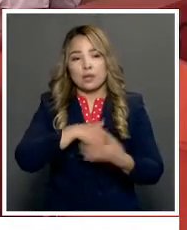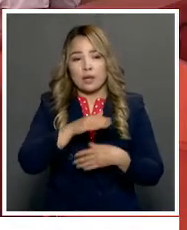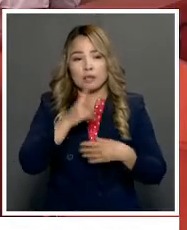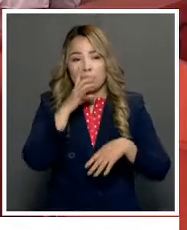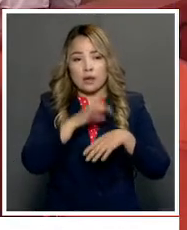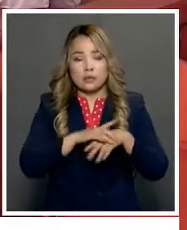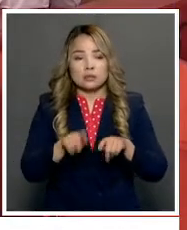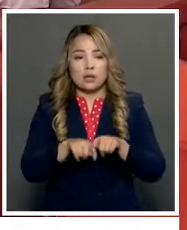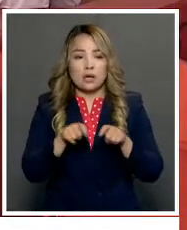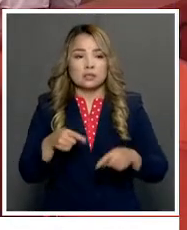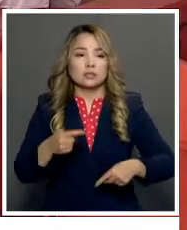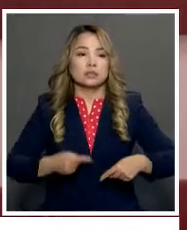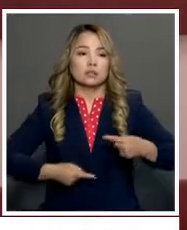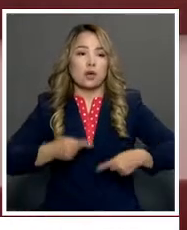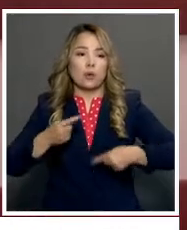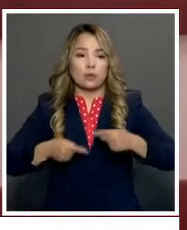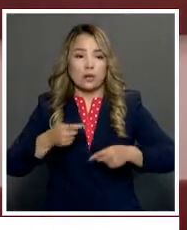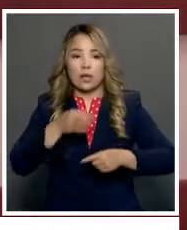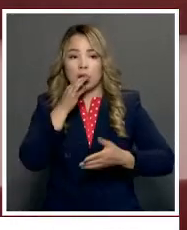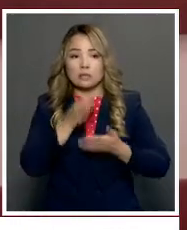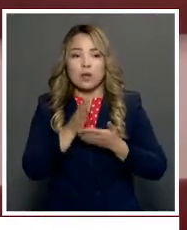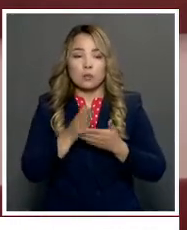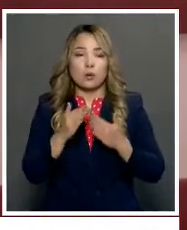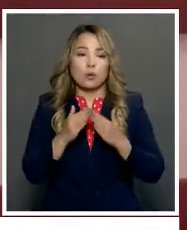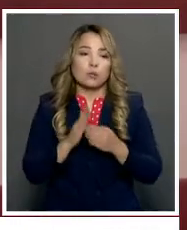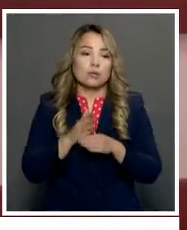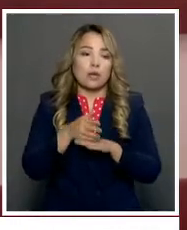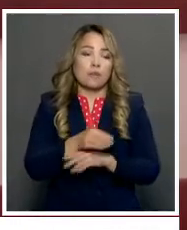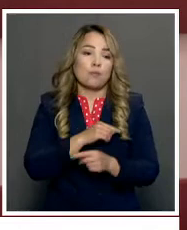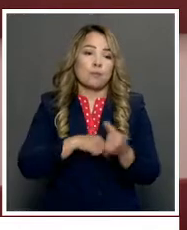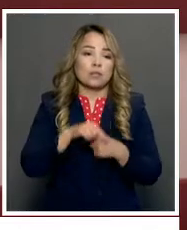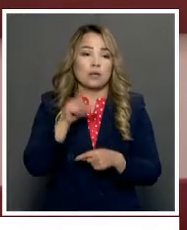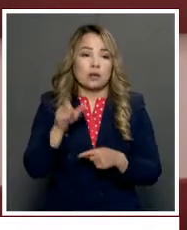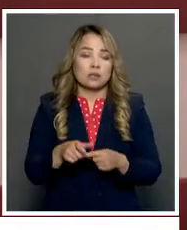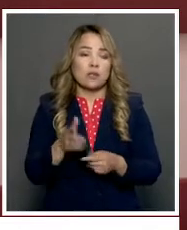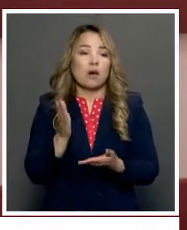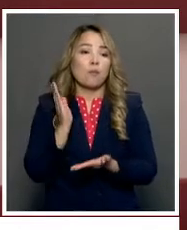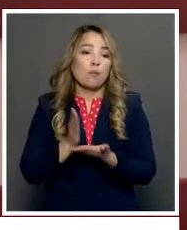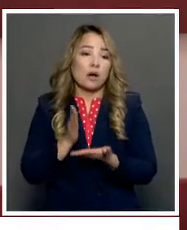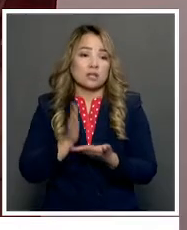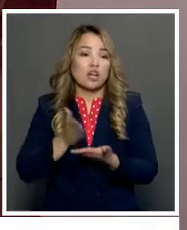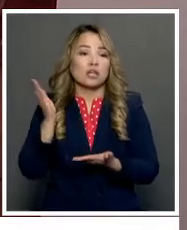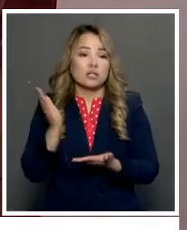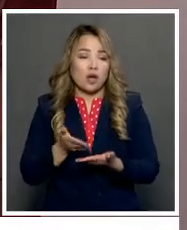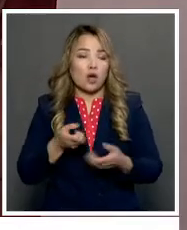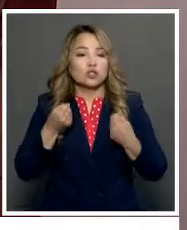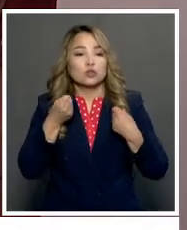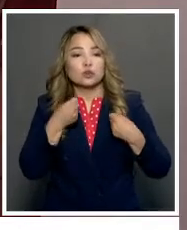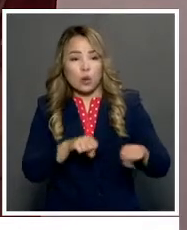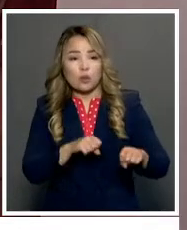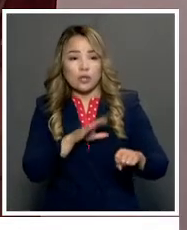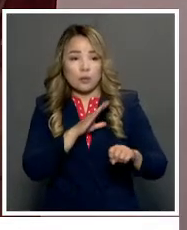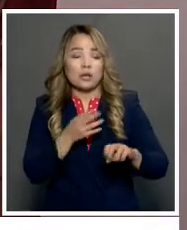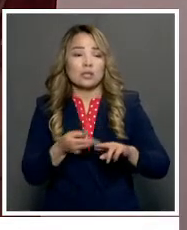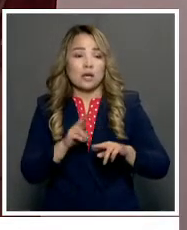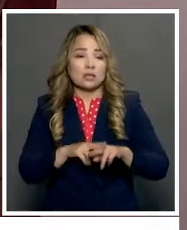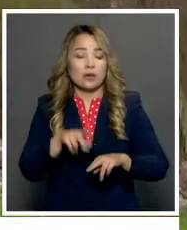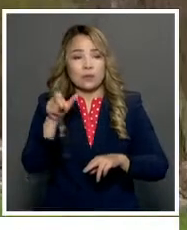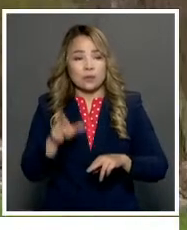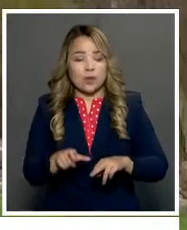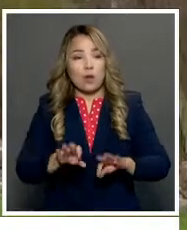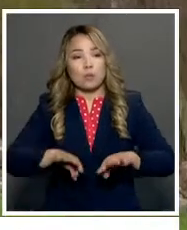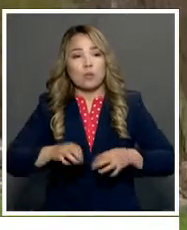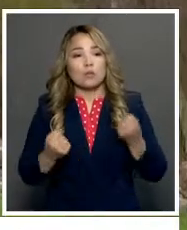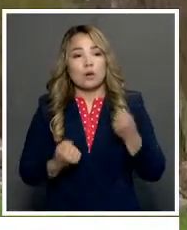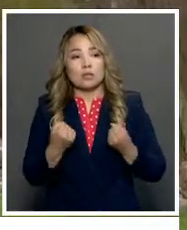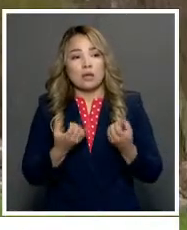кезде екеуінің арасында жанжал туындайды. Сол кезде ол үйіне келген бизнесменді балтамен шауып, бірнеше рет соққы жасаған. Кейін жәбірленушінің көлігін